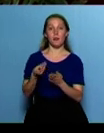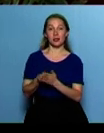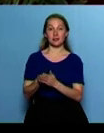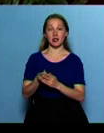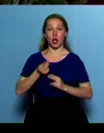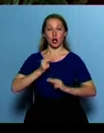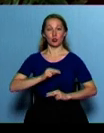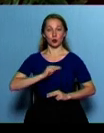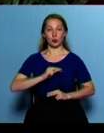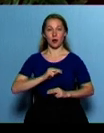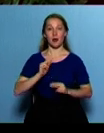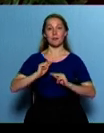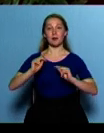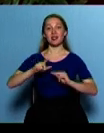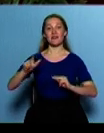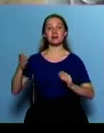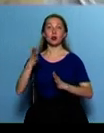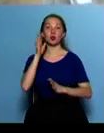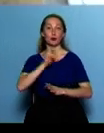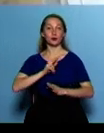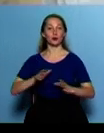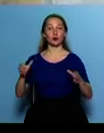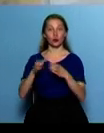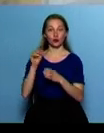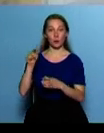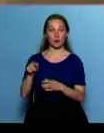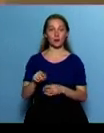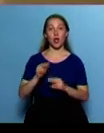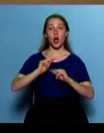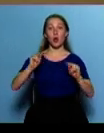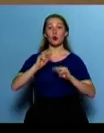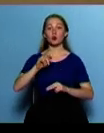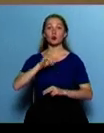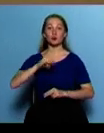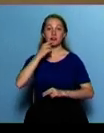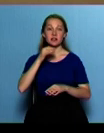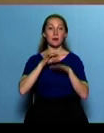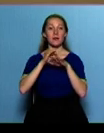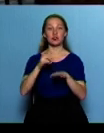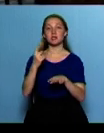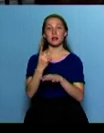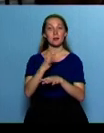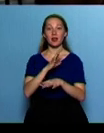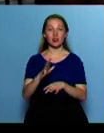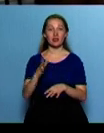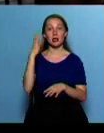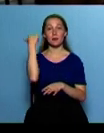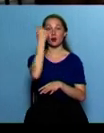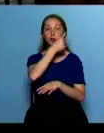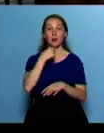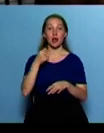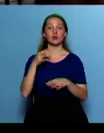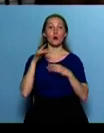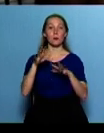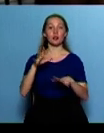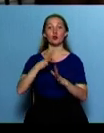труда преподавателя, который будет работать с этой группой. Курсы удмуртского в республике проводятся не первый год. Так, в прошлом через них прошло